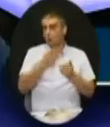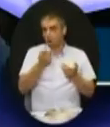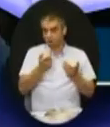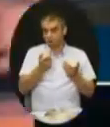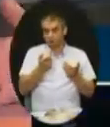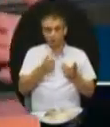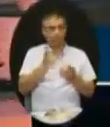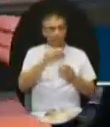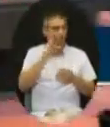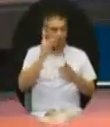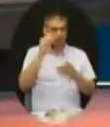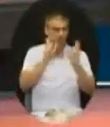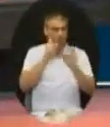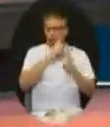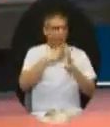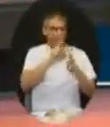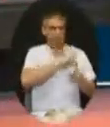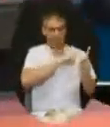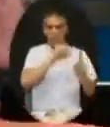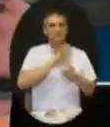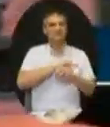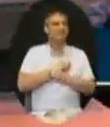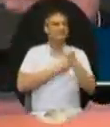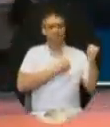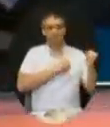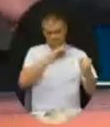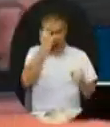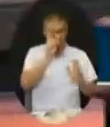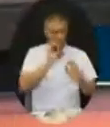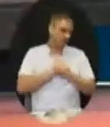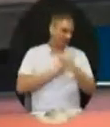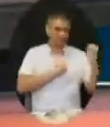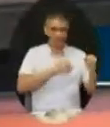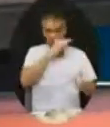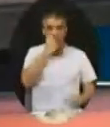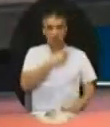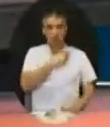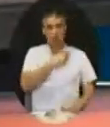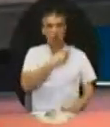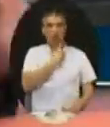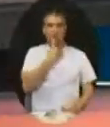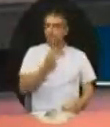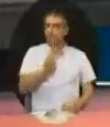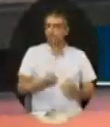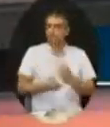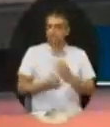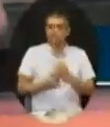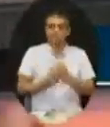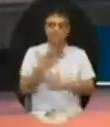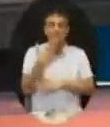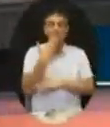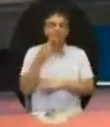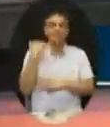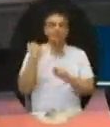חוגים, ולא רק באנגליה, אותם חוגים בשמאל הקיצוני, ממש קיצוני, שאומרים, הקמת מדינת